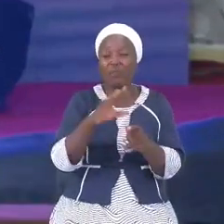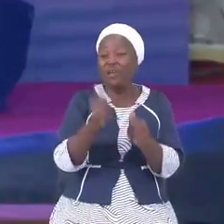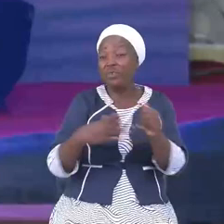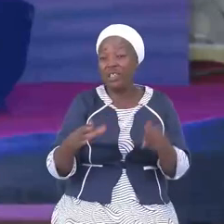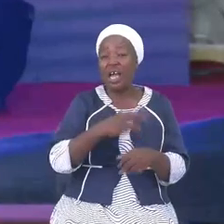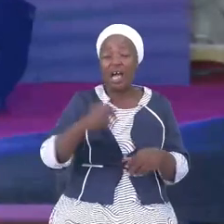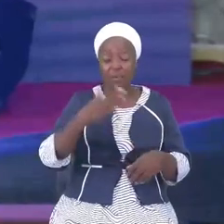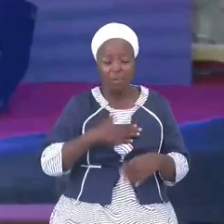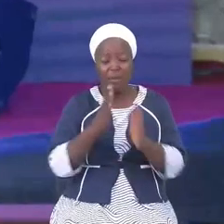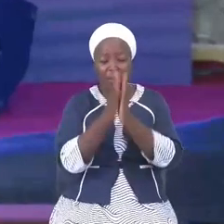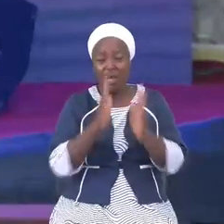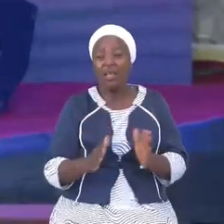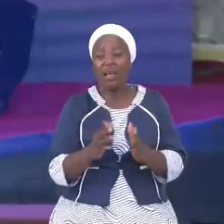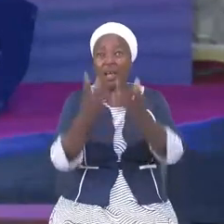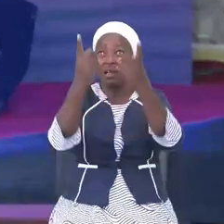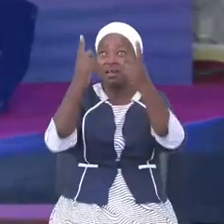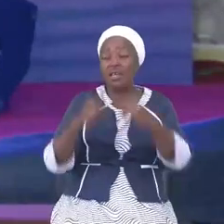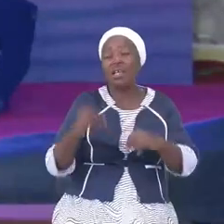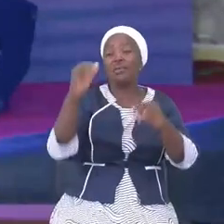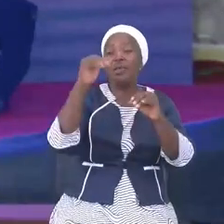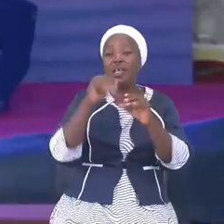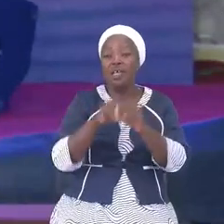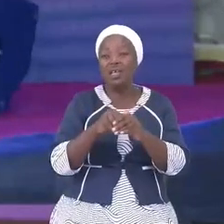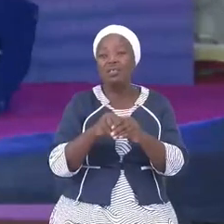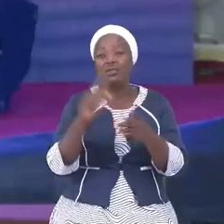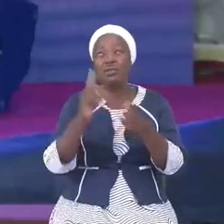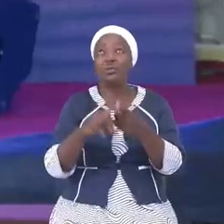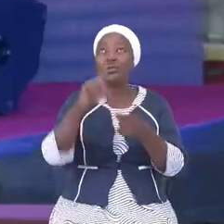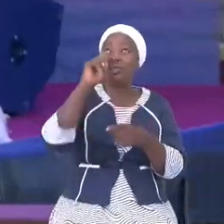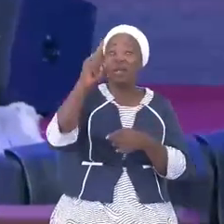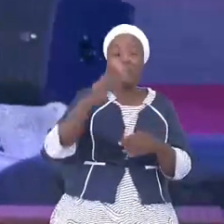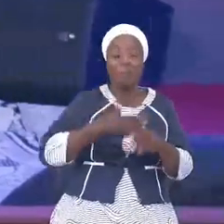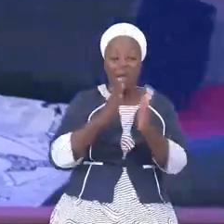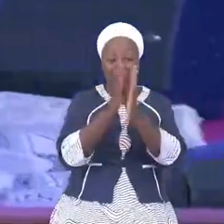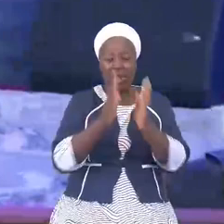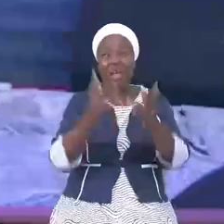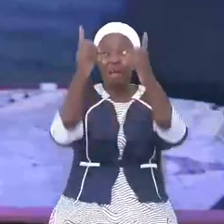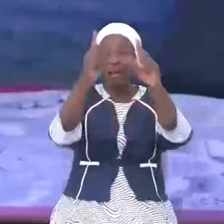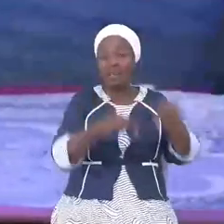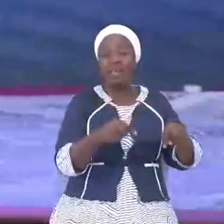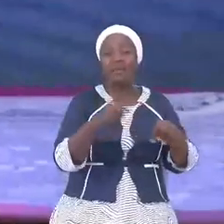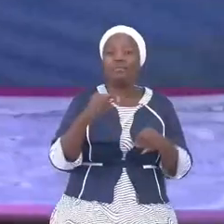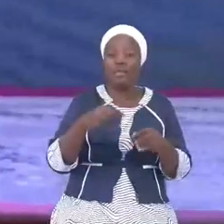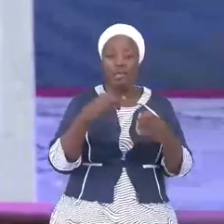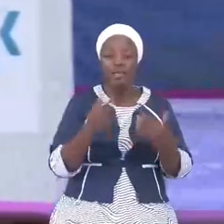Et ma prière est parvenue jusqu'à toi. Mais Jonas même